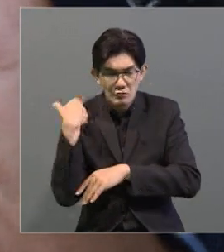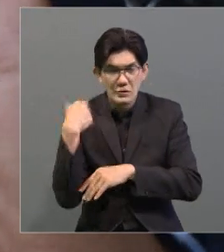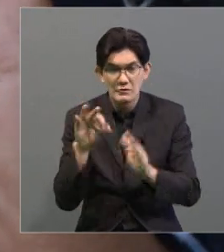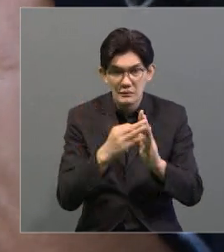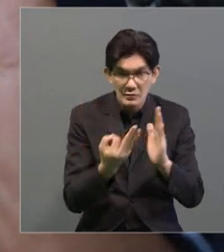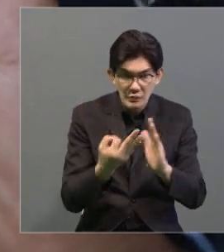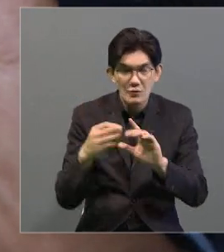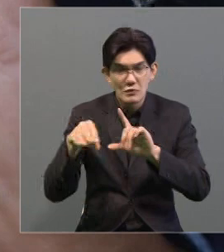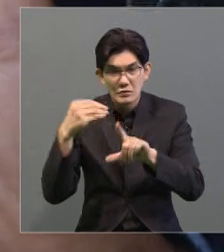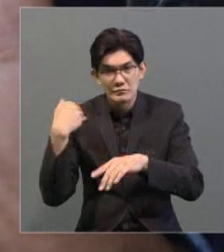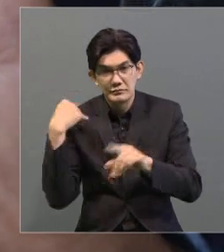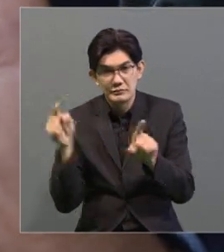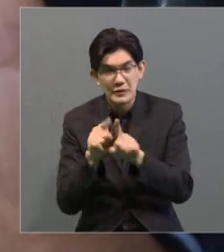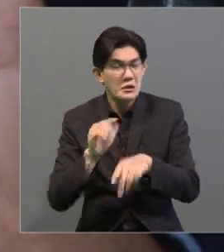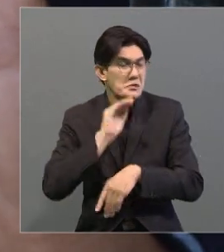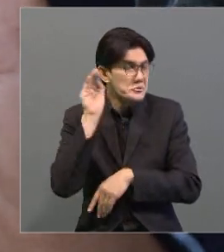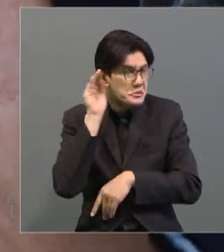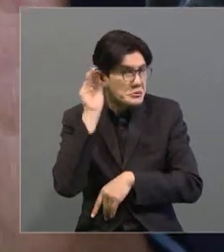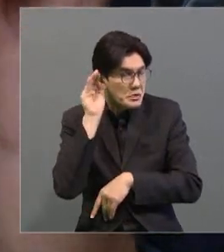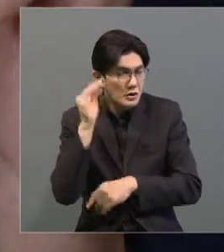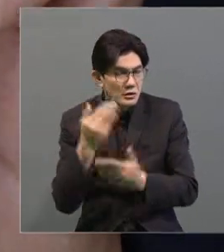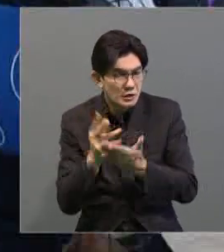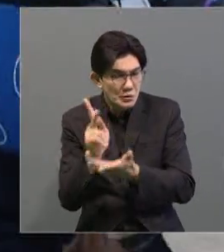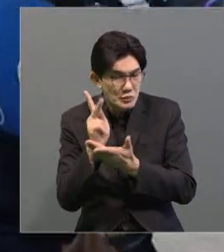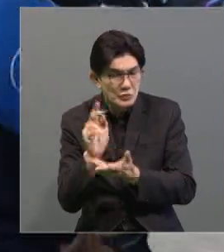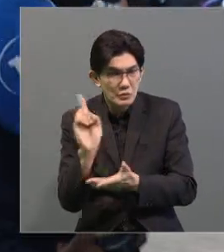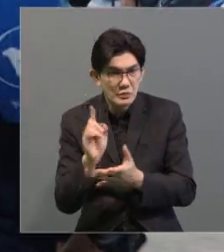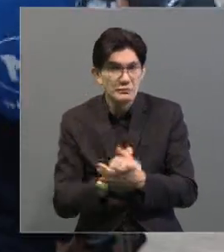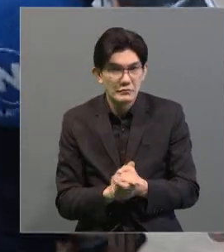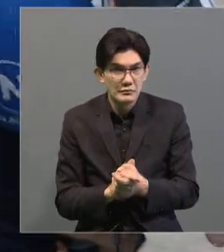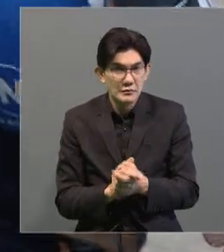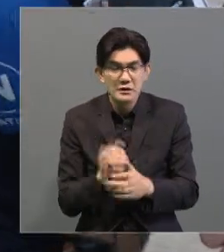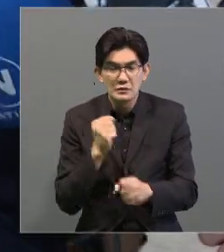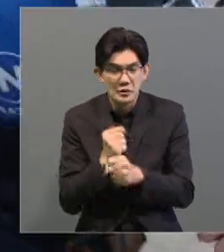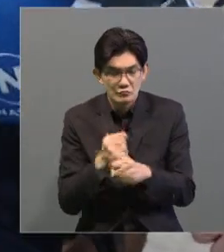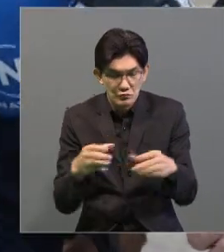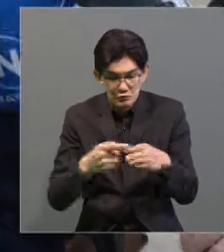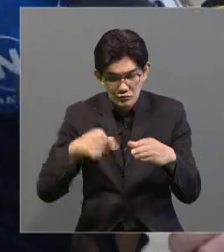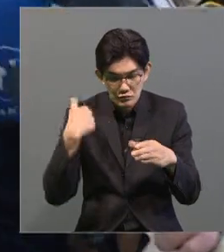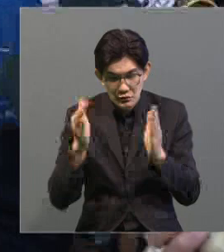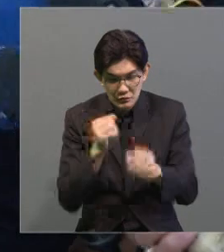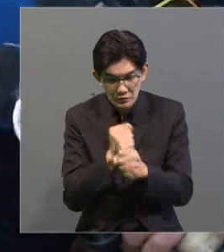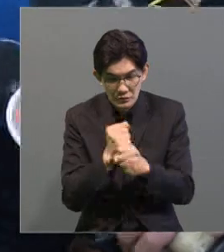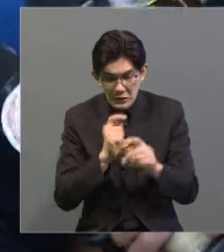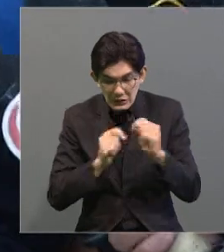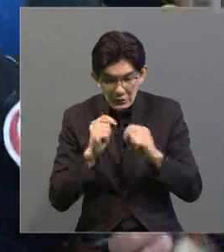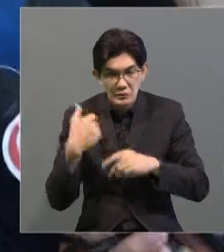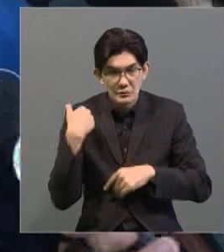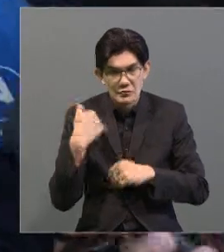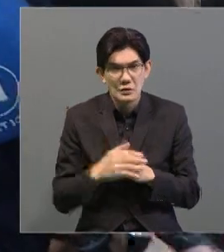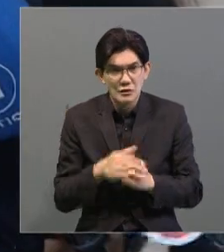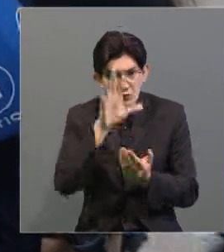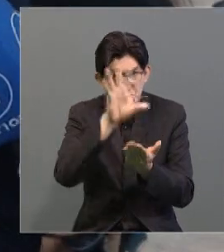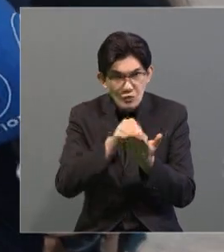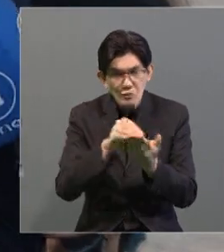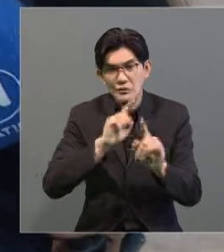าง Facebook แล้วก็ LINE พอคนหลงเชื่อเข้าไปขอกู้เงินเนี่ยเขามีทำในขบวนการไปแล้วมีเจ้าหน้าที่ติดต่อมาบอกว่ากรุณาก